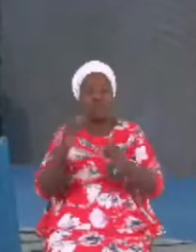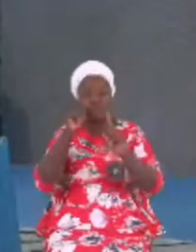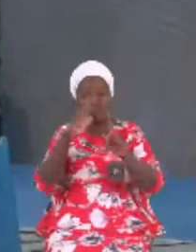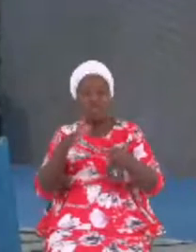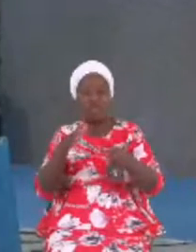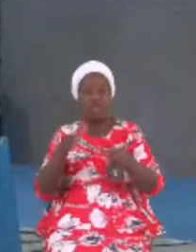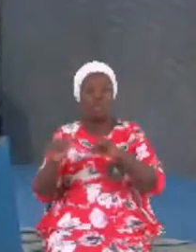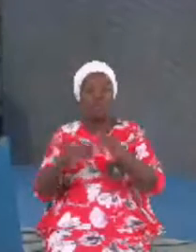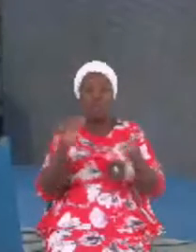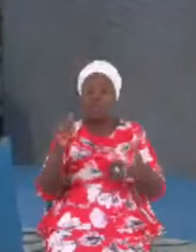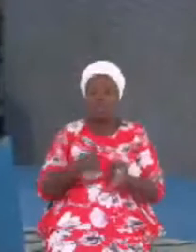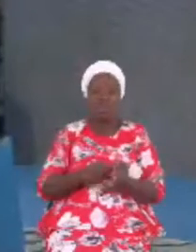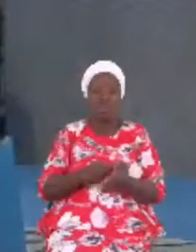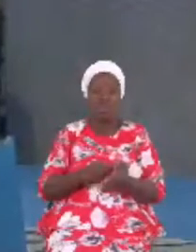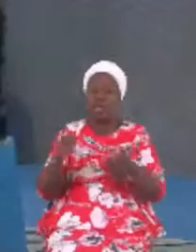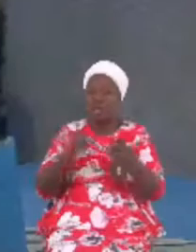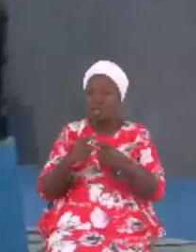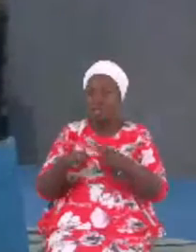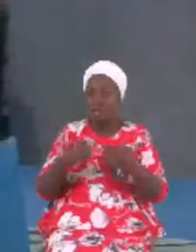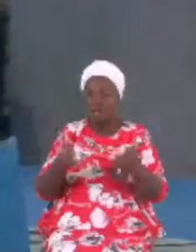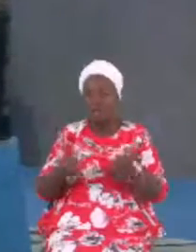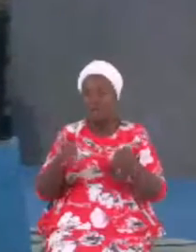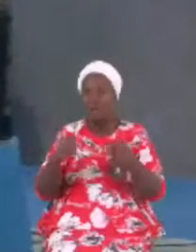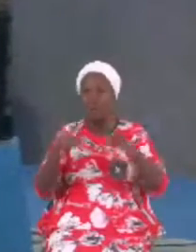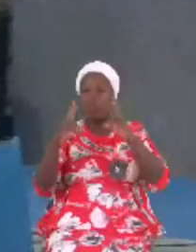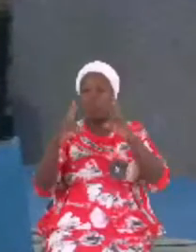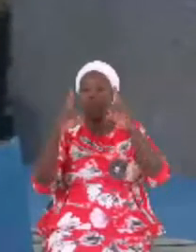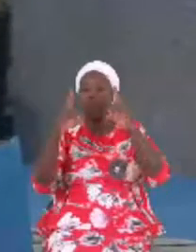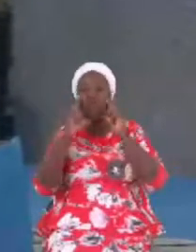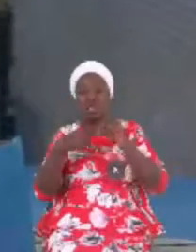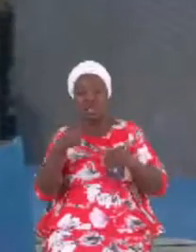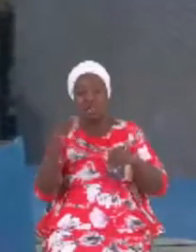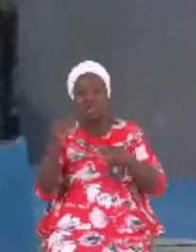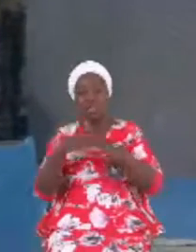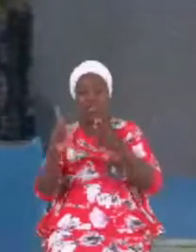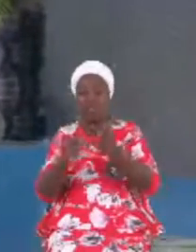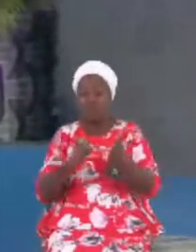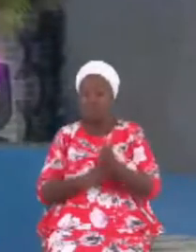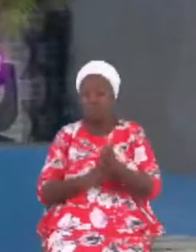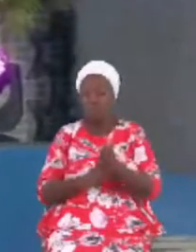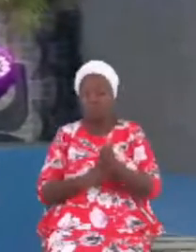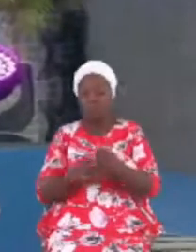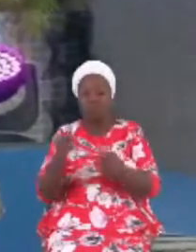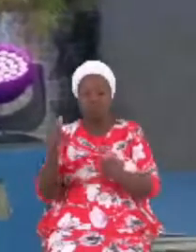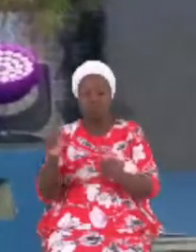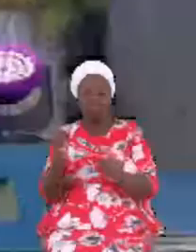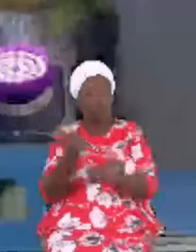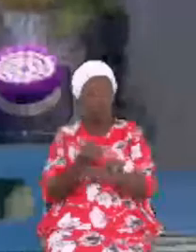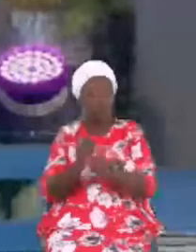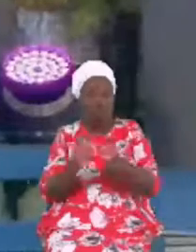sac. Moïse a dit, dans la loi, de la lapider. Que